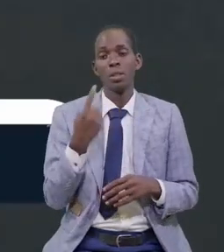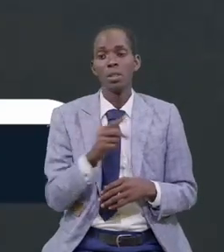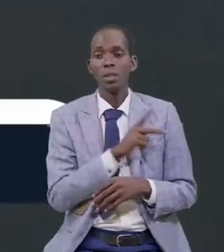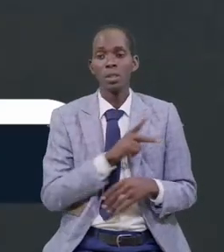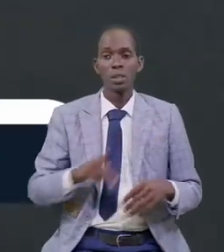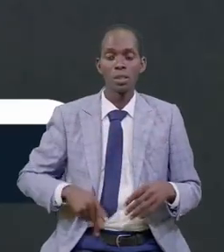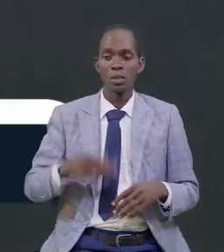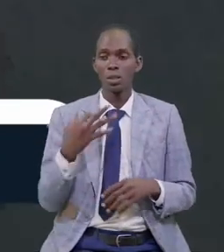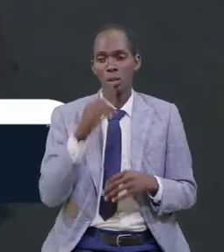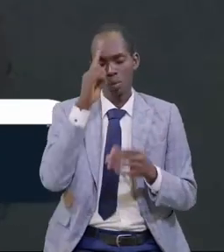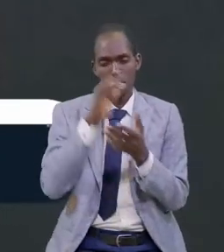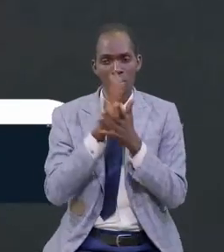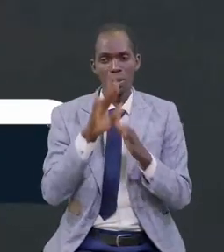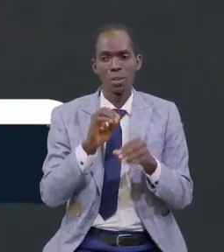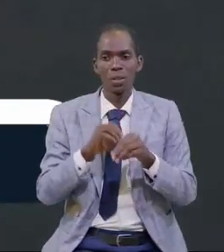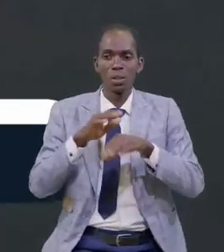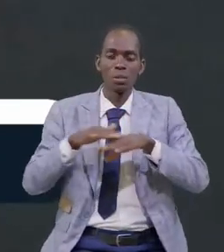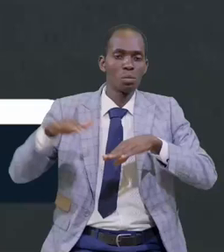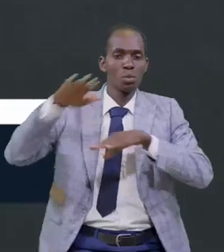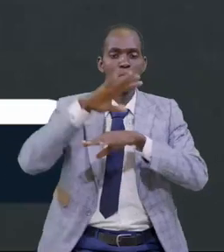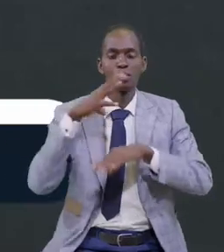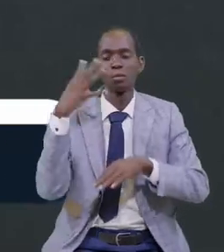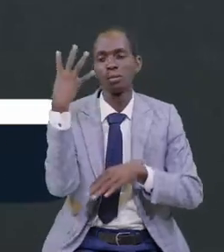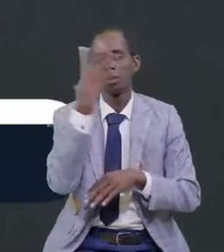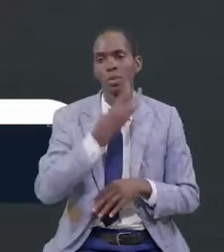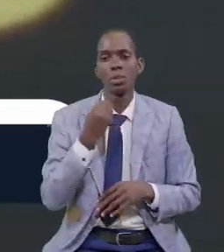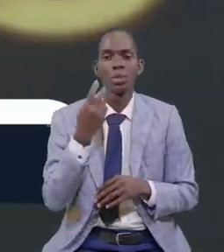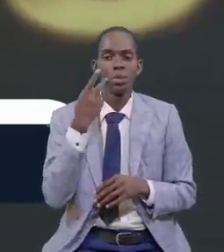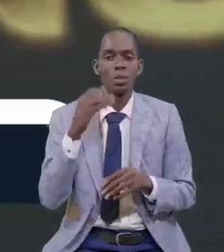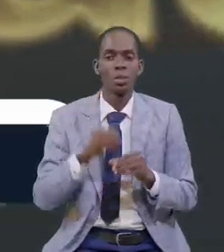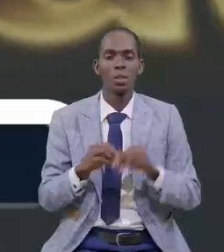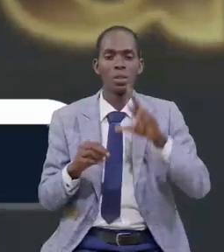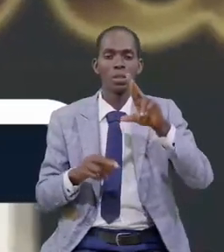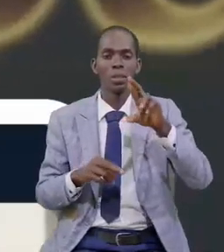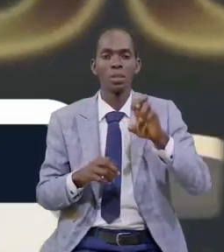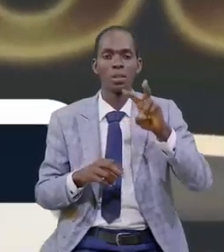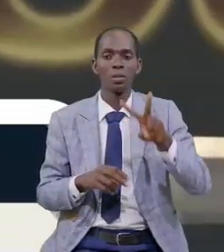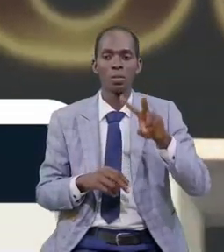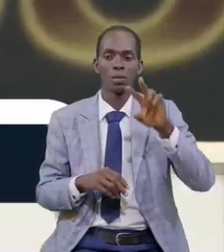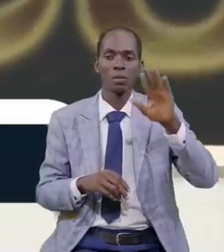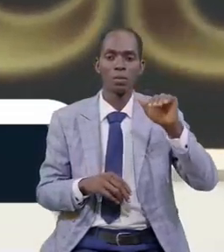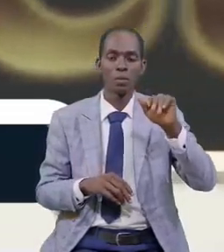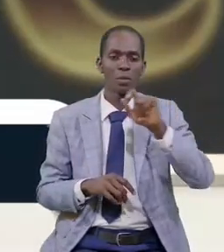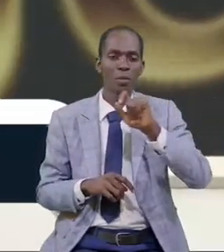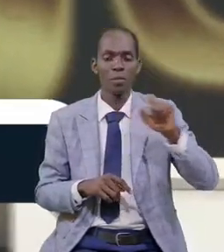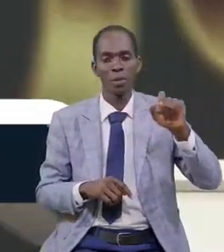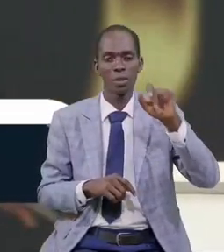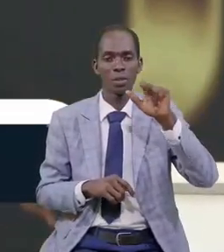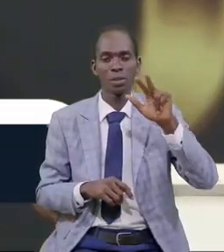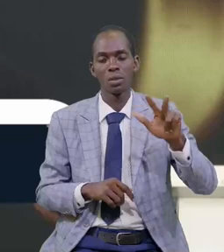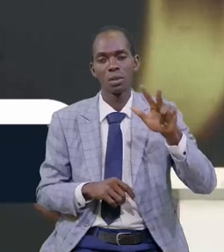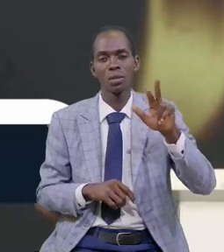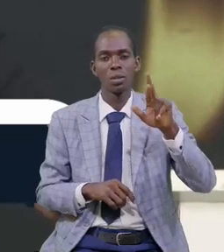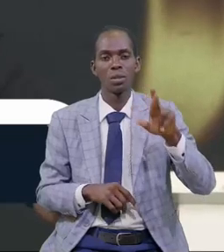dans une splendeur transcendante c'est dit en apocalypse 15